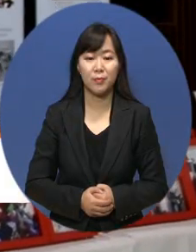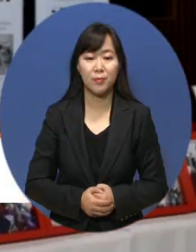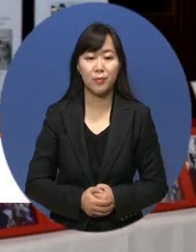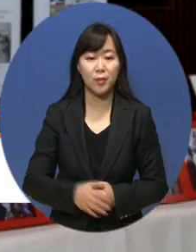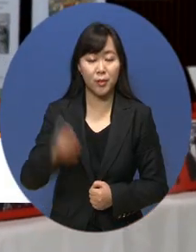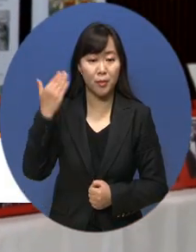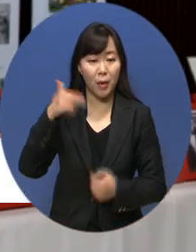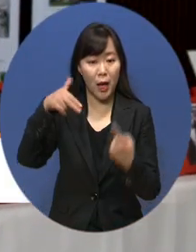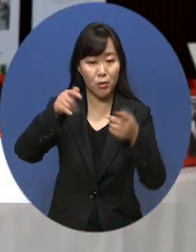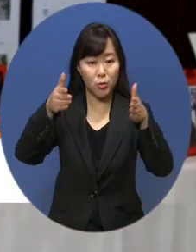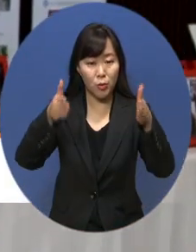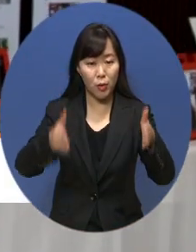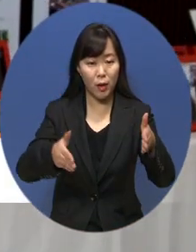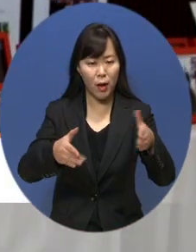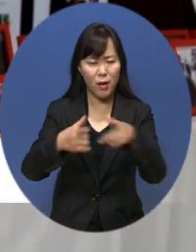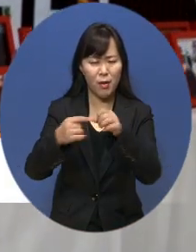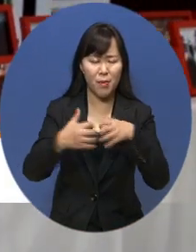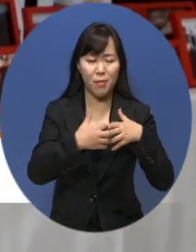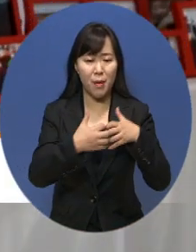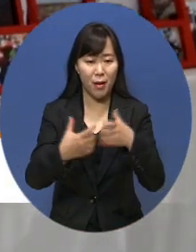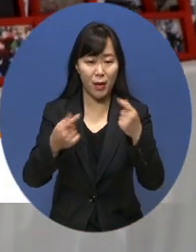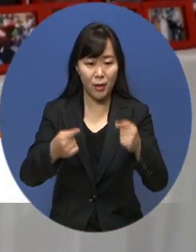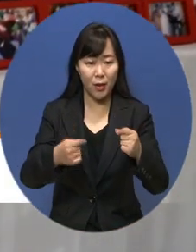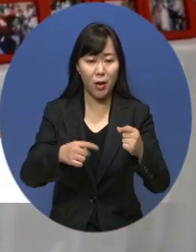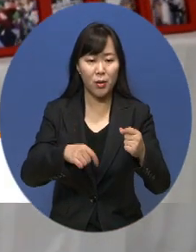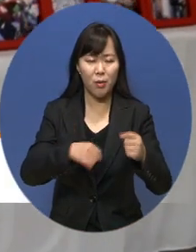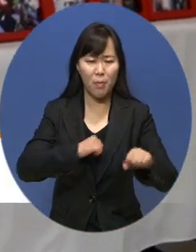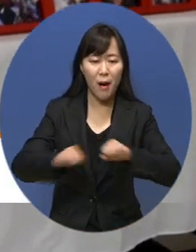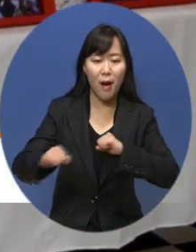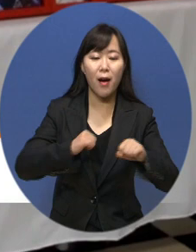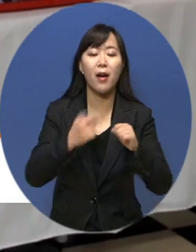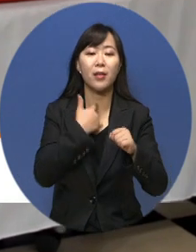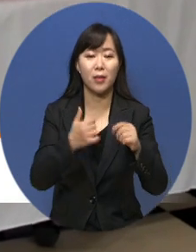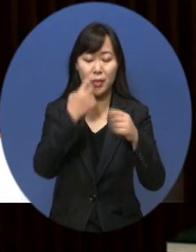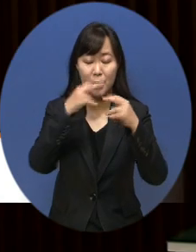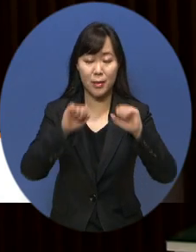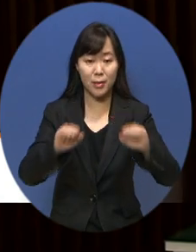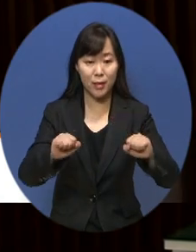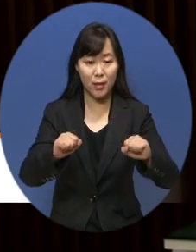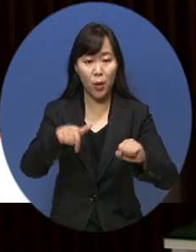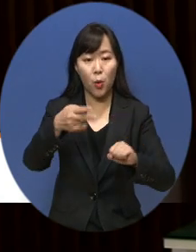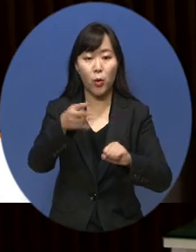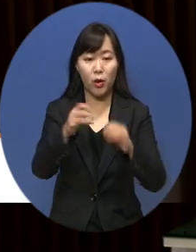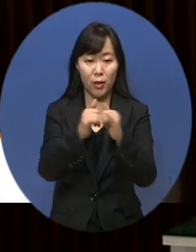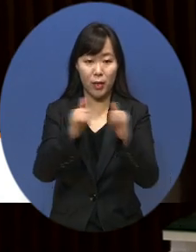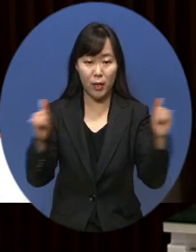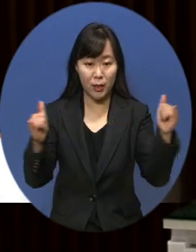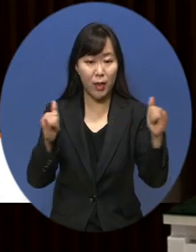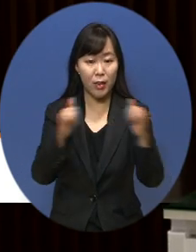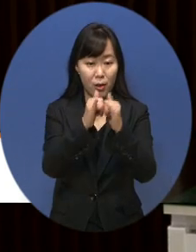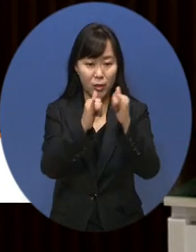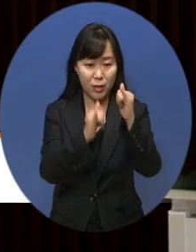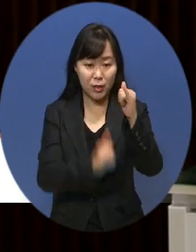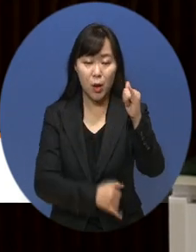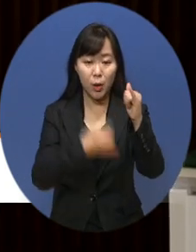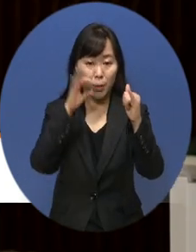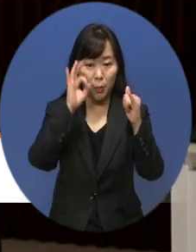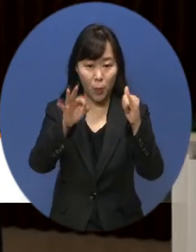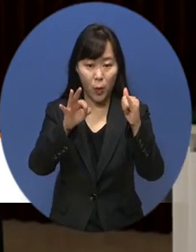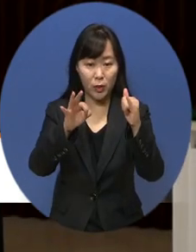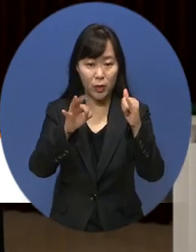지난 한 주간 항일 독립운동사의 산 증인인 고려인 동포의 역사를 살펴볼 수 있는 고려인